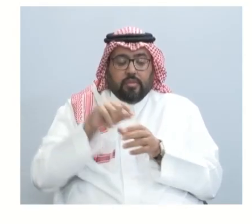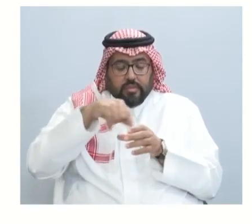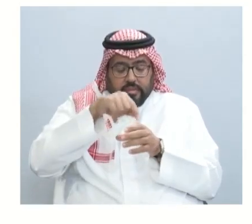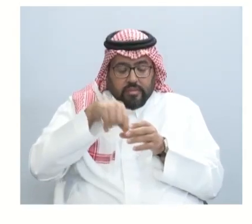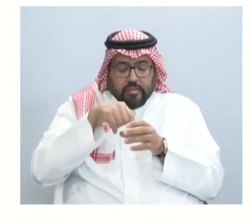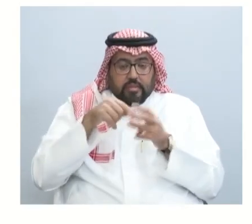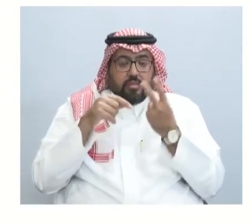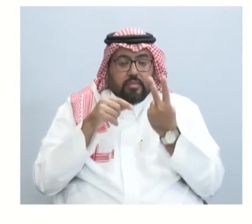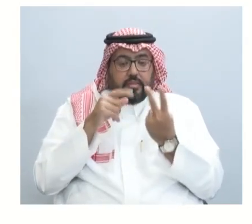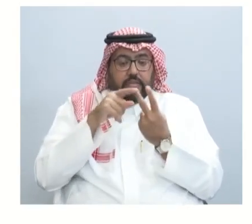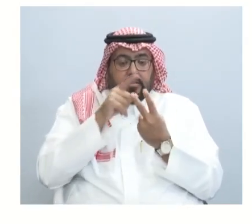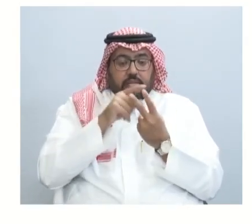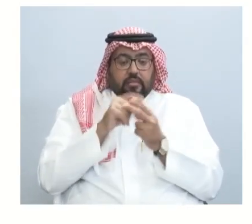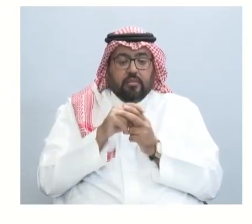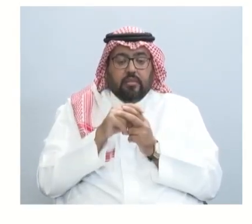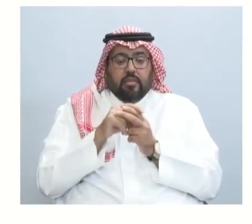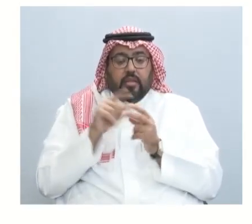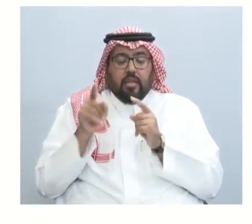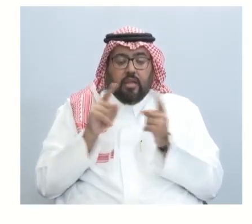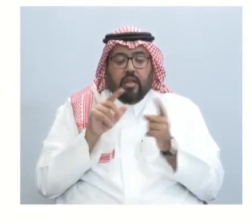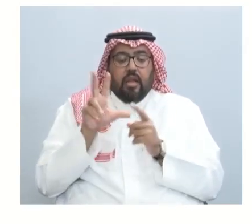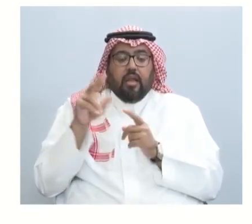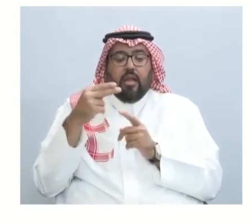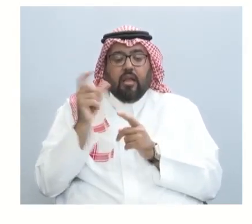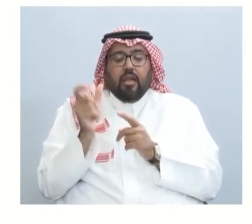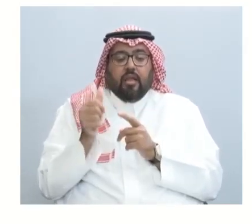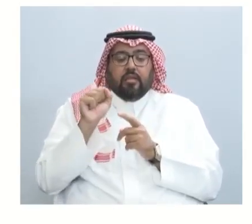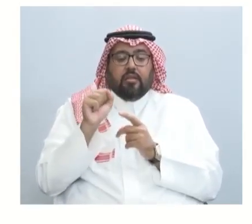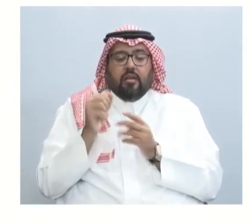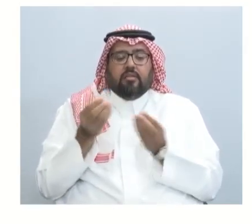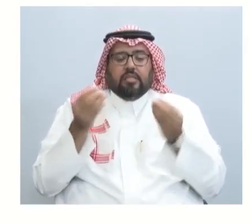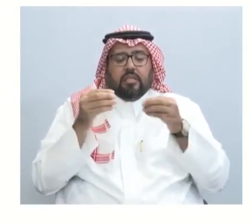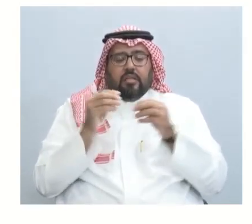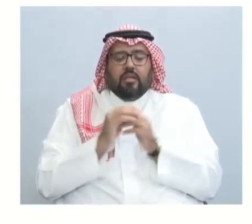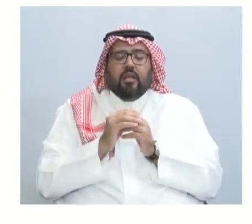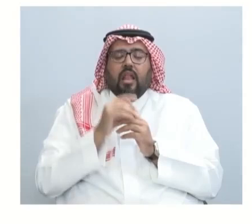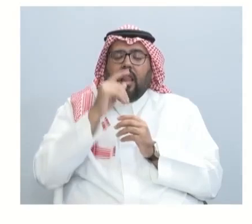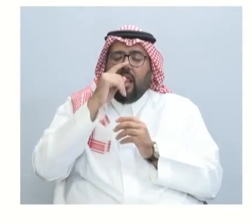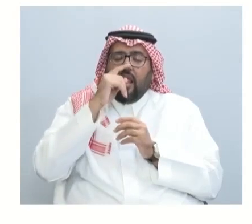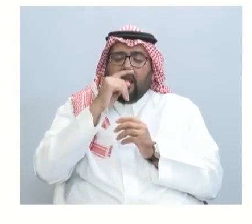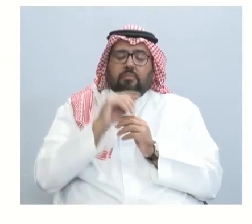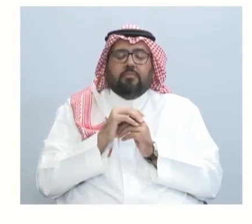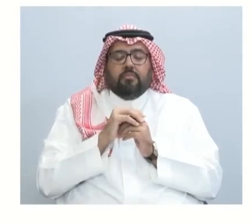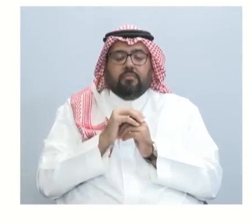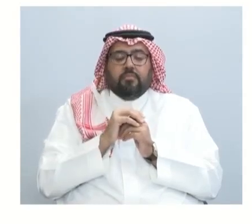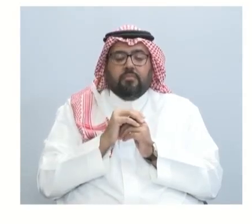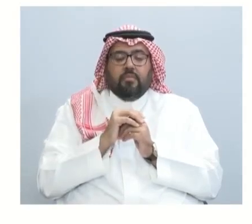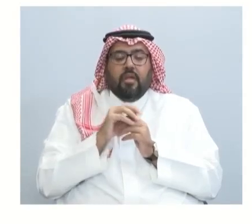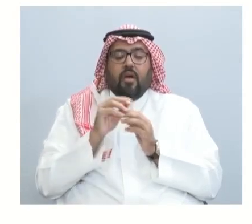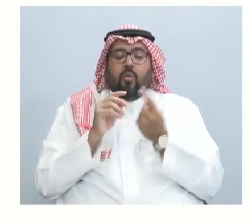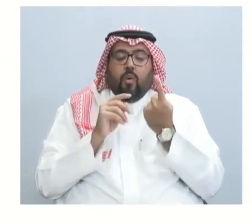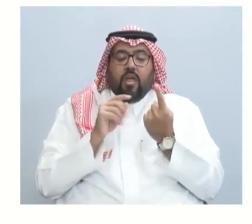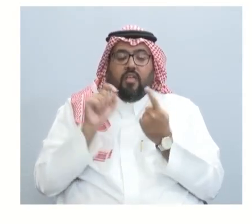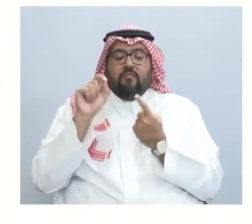نوعين من العناصر او اكثر ولكن لابد ان يكون احدهما فلزا